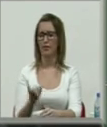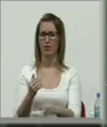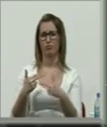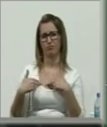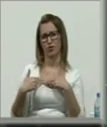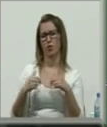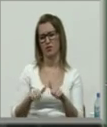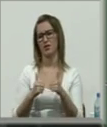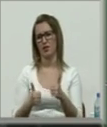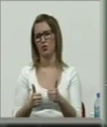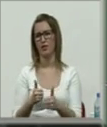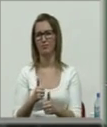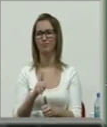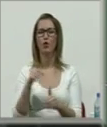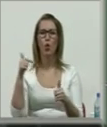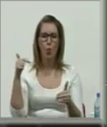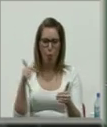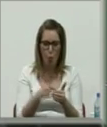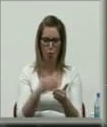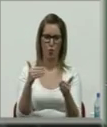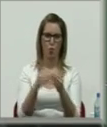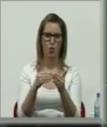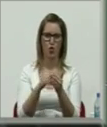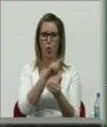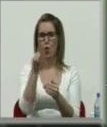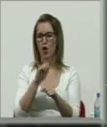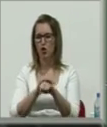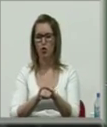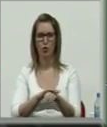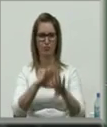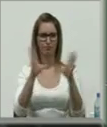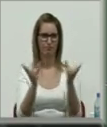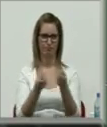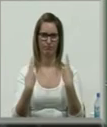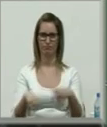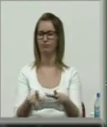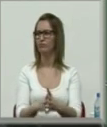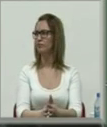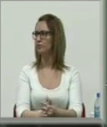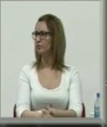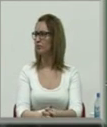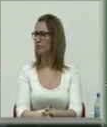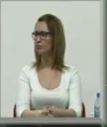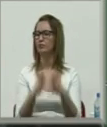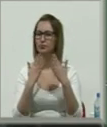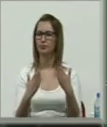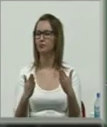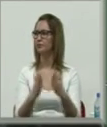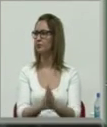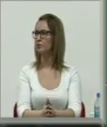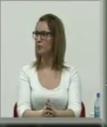no nie możemy bez państwa zgody negocjować w ten sposób z komisją heraldyczną. Okay? Dziękuję